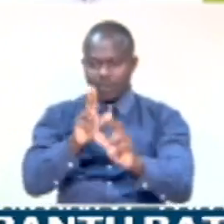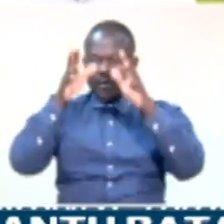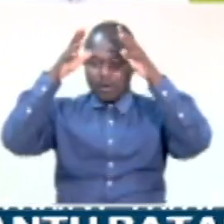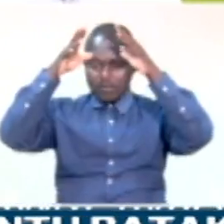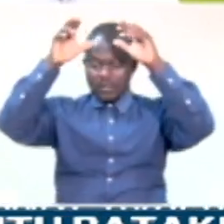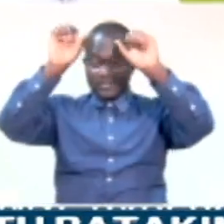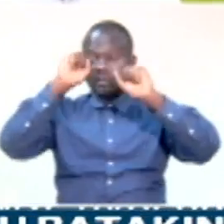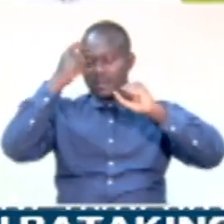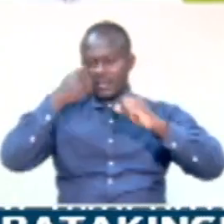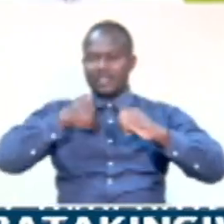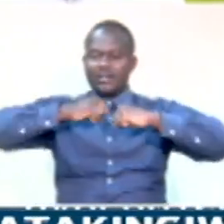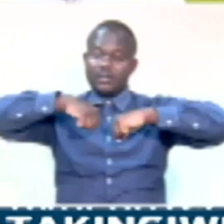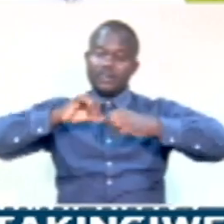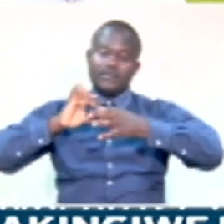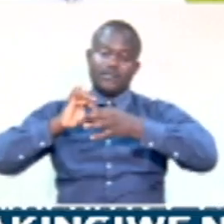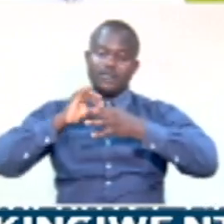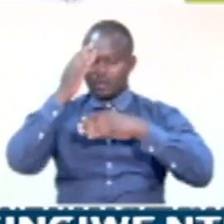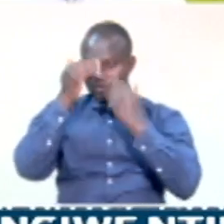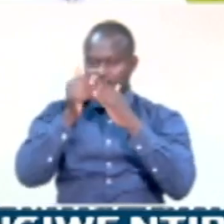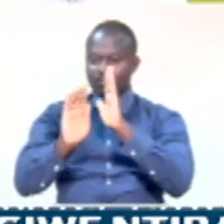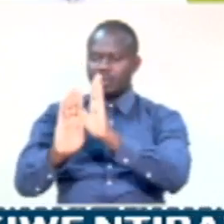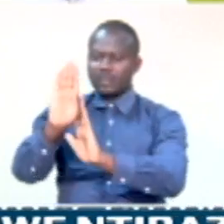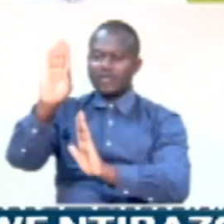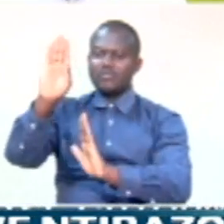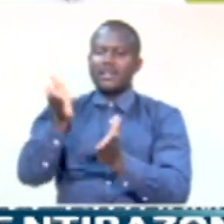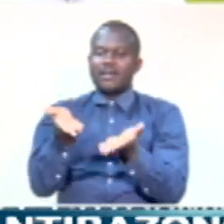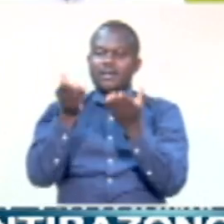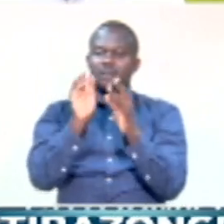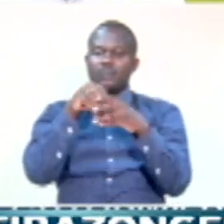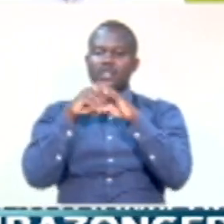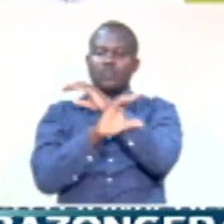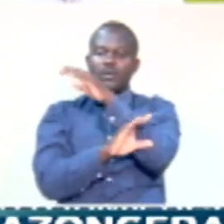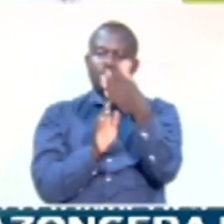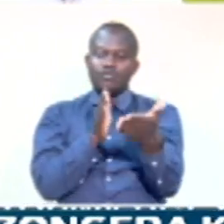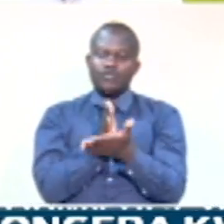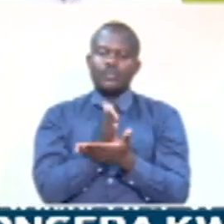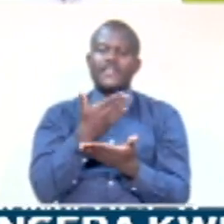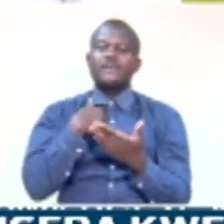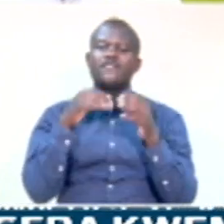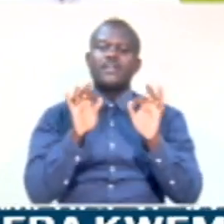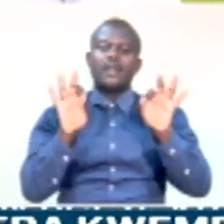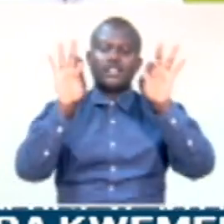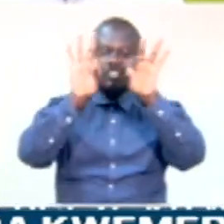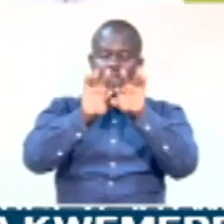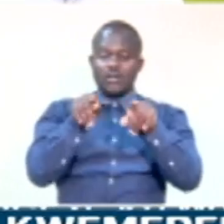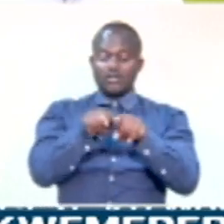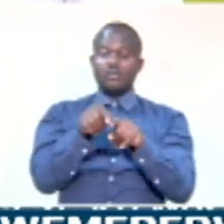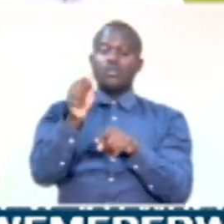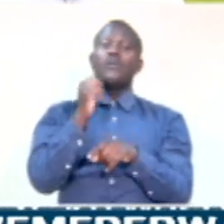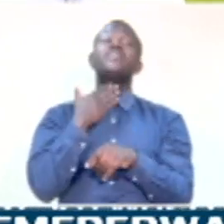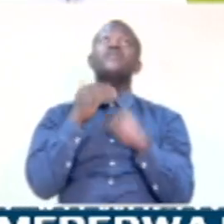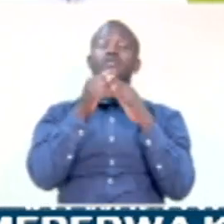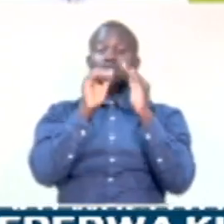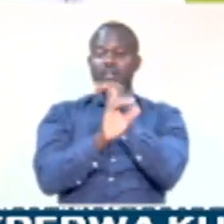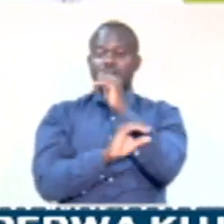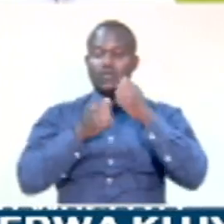yagiranye nawe igihango kugira ngo atere imbere tujye mu bihugu koko bifite agaciro nkuko yifuje koko igihugu cy'u